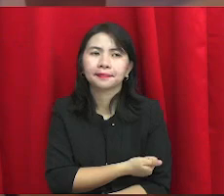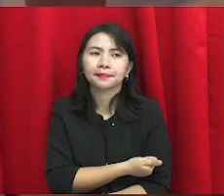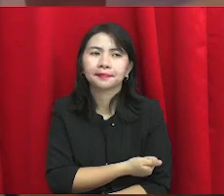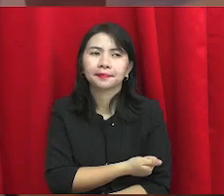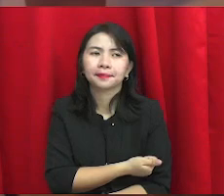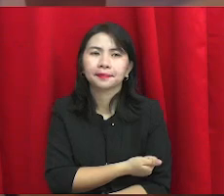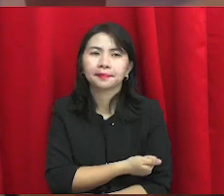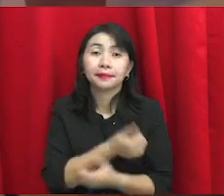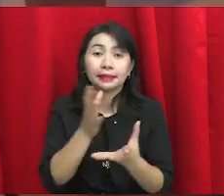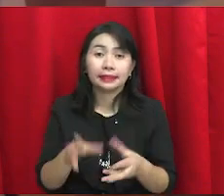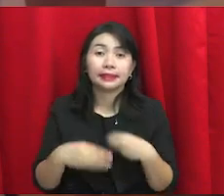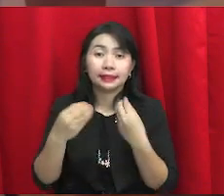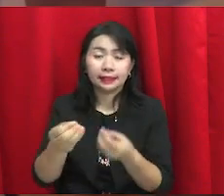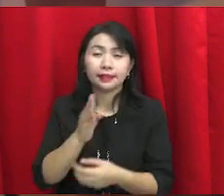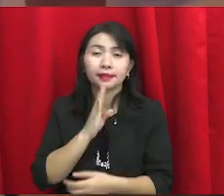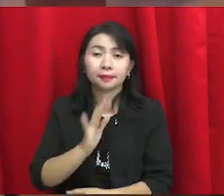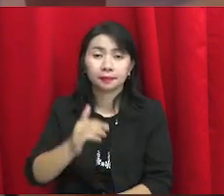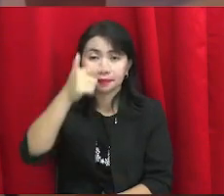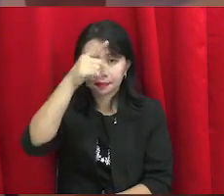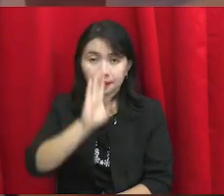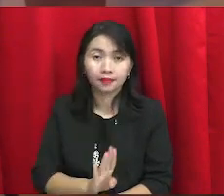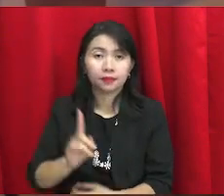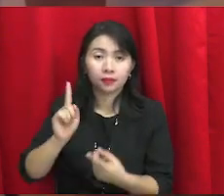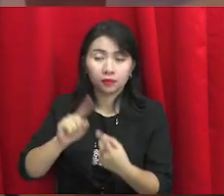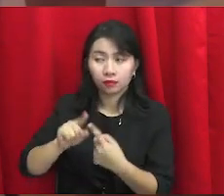vested upon me